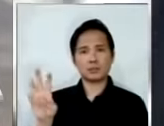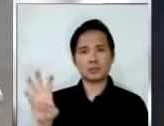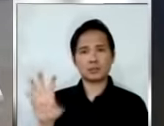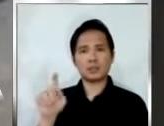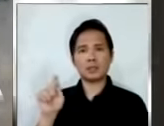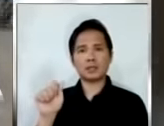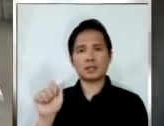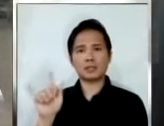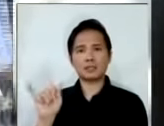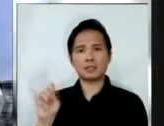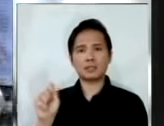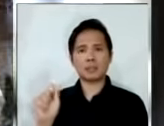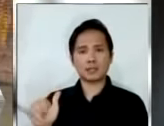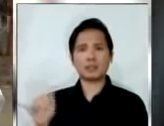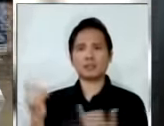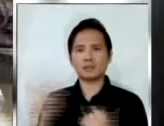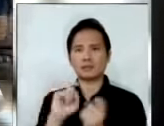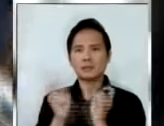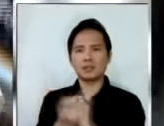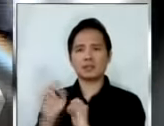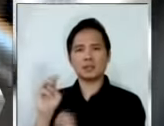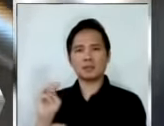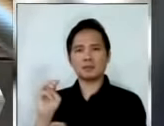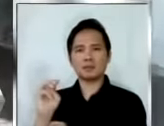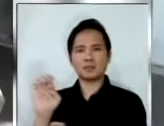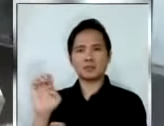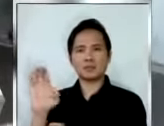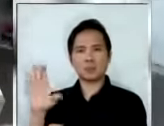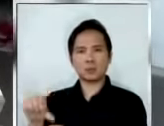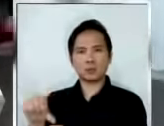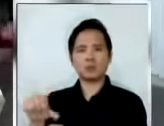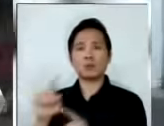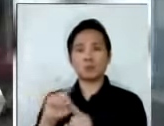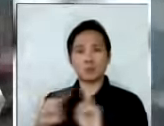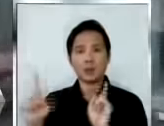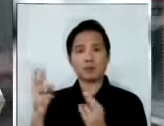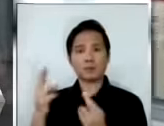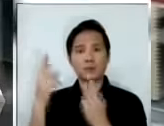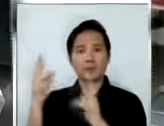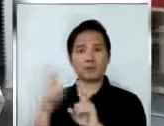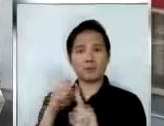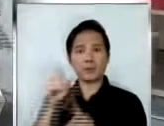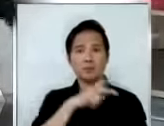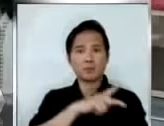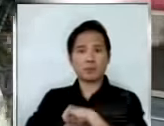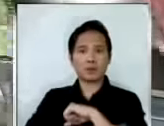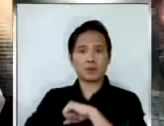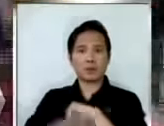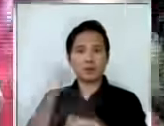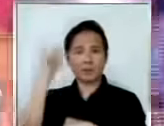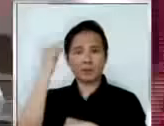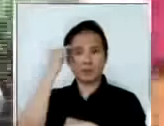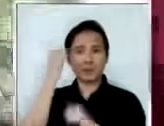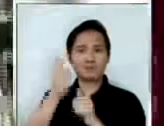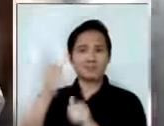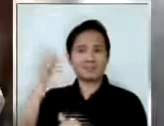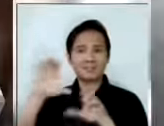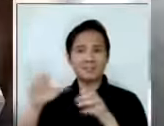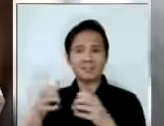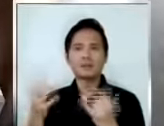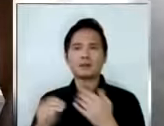ECQ. Pero kasunod ng rekomendasyon ng Cebu Provincial Government, inaprubahan ng Interagency Task Force na ibalik sa GCQ ang Talisay